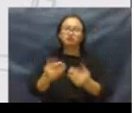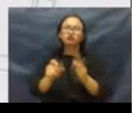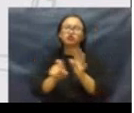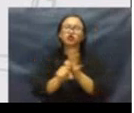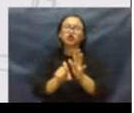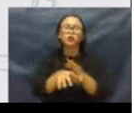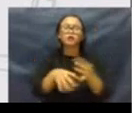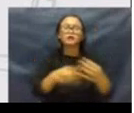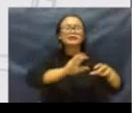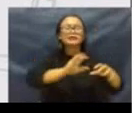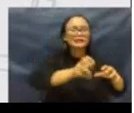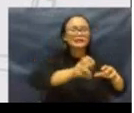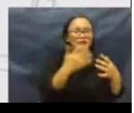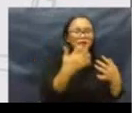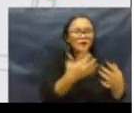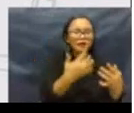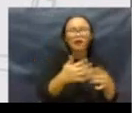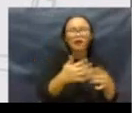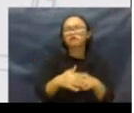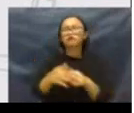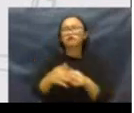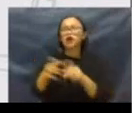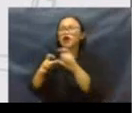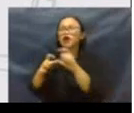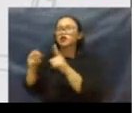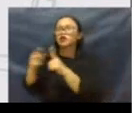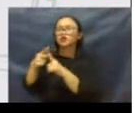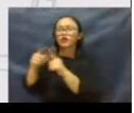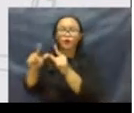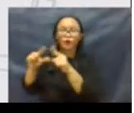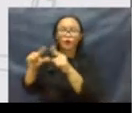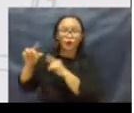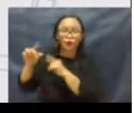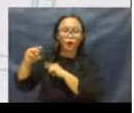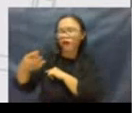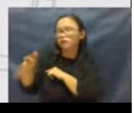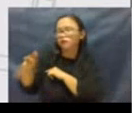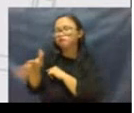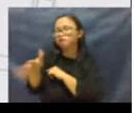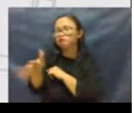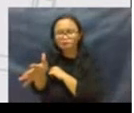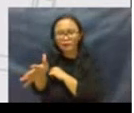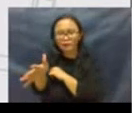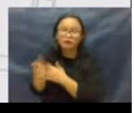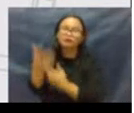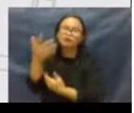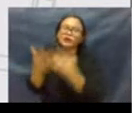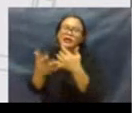tentang software saya tidak akan terlalu bahas, mudah-mudahan di kesempatan yang lain